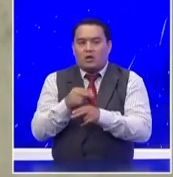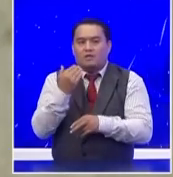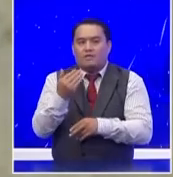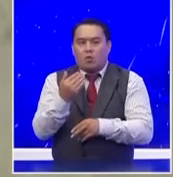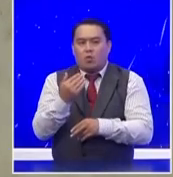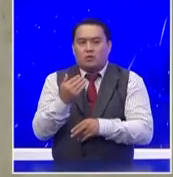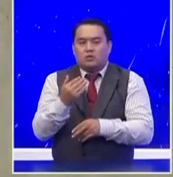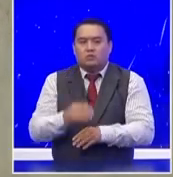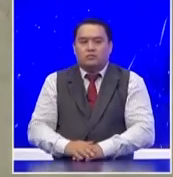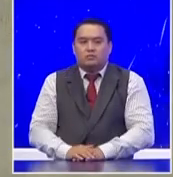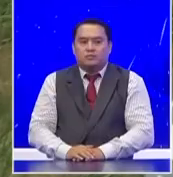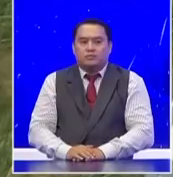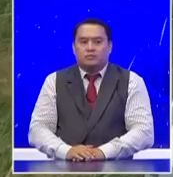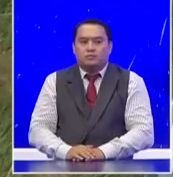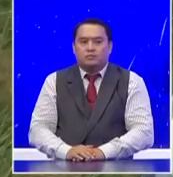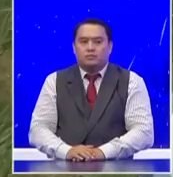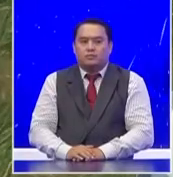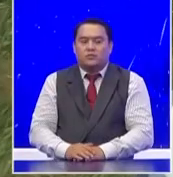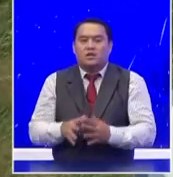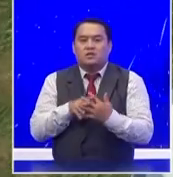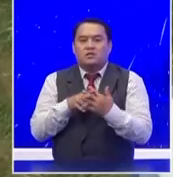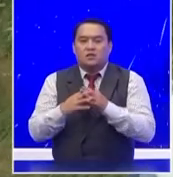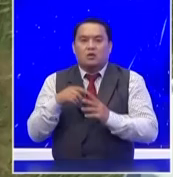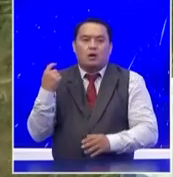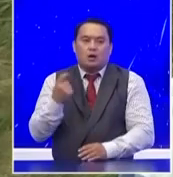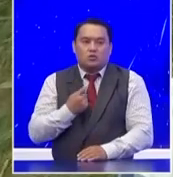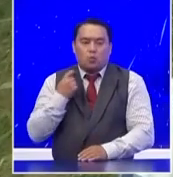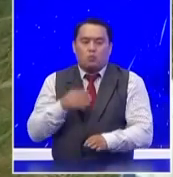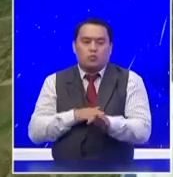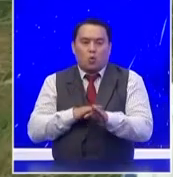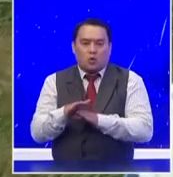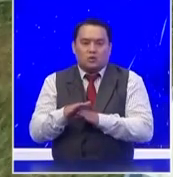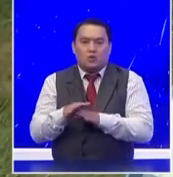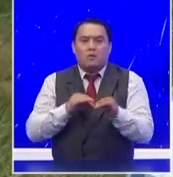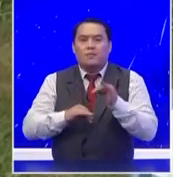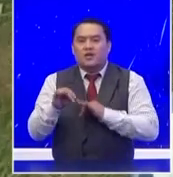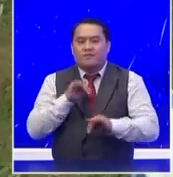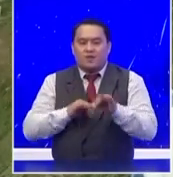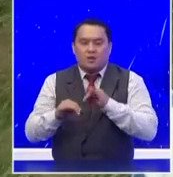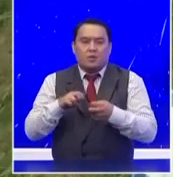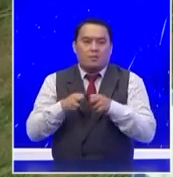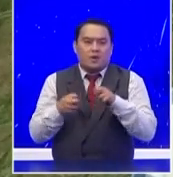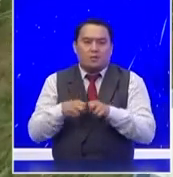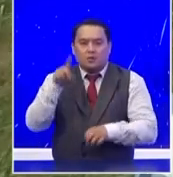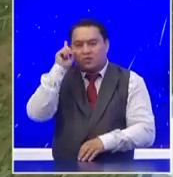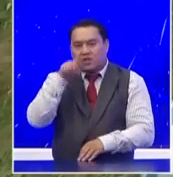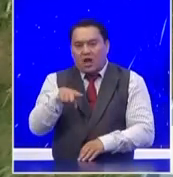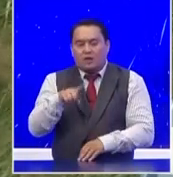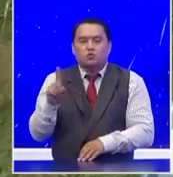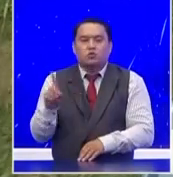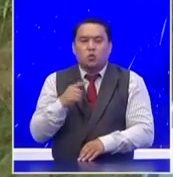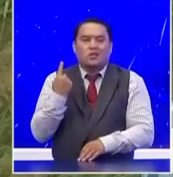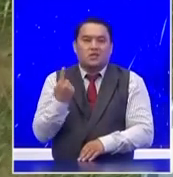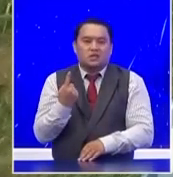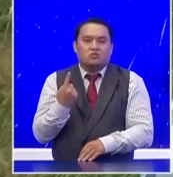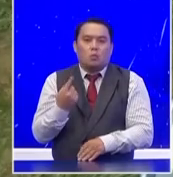словам, оно оставляет желать лучшего. С крестьянами мы полностью разговаривали, проблемы их знаем. Единственное, что